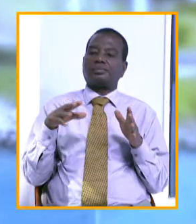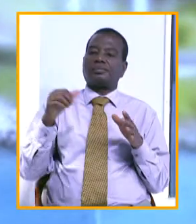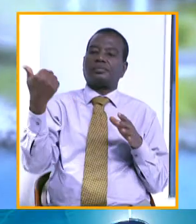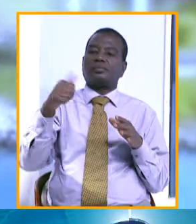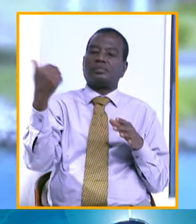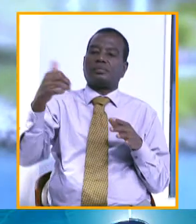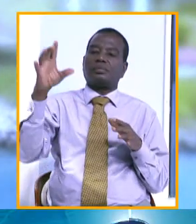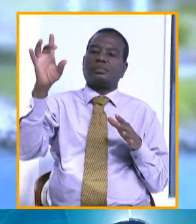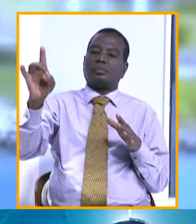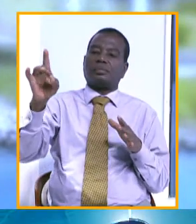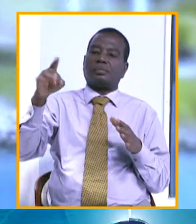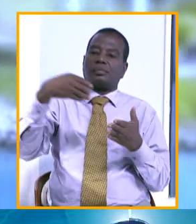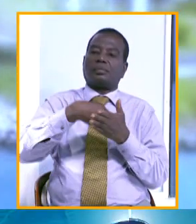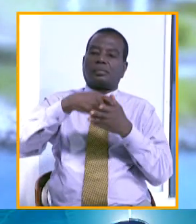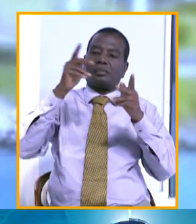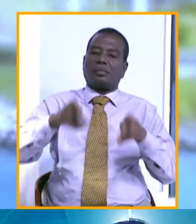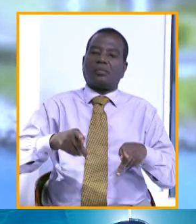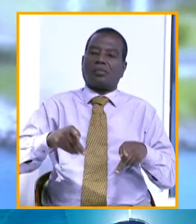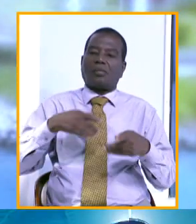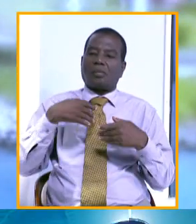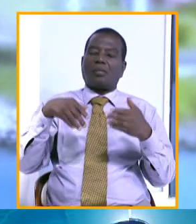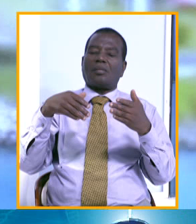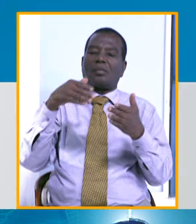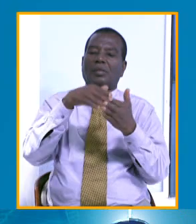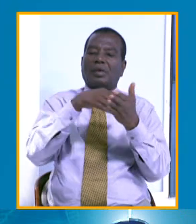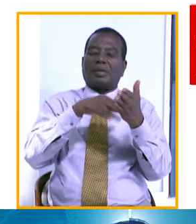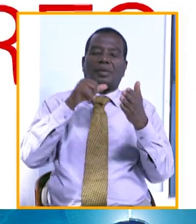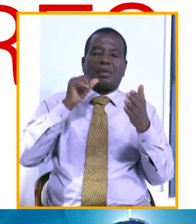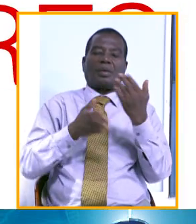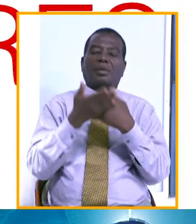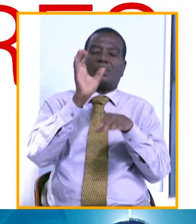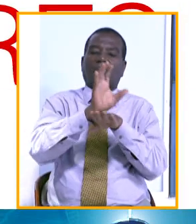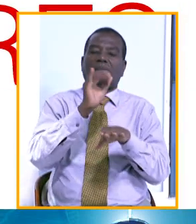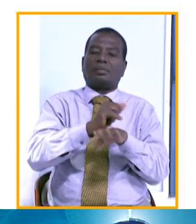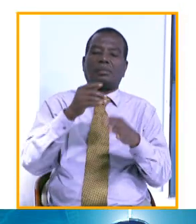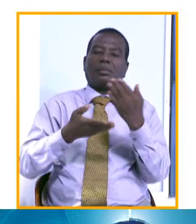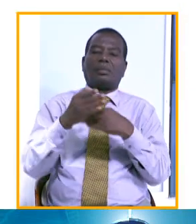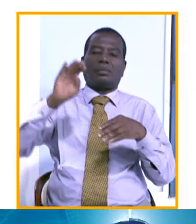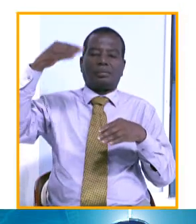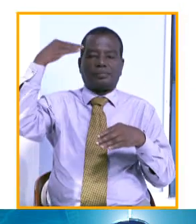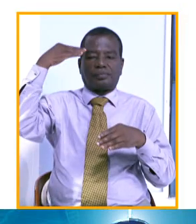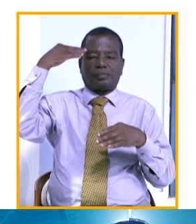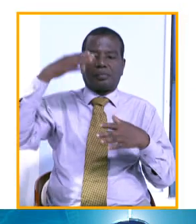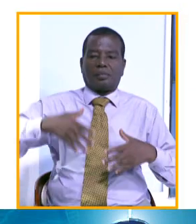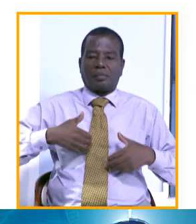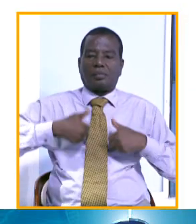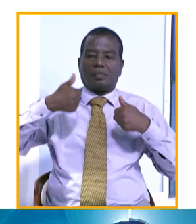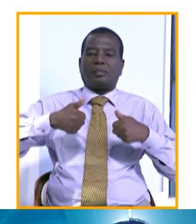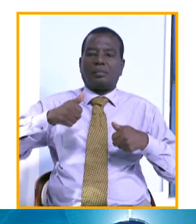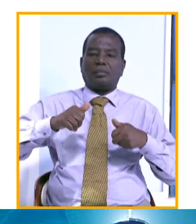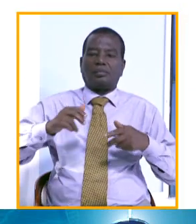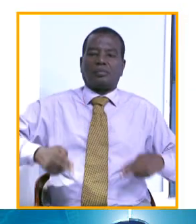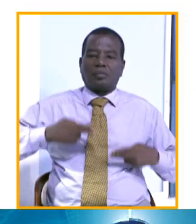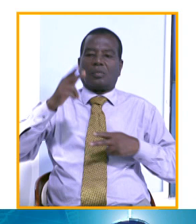Dix-huit nouveaux cas de coronavirus ont été enregistrés hier en Côte d'Ivoire par le ministère de la Santé, de